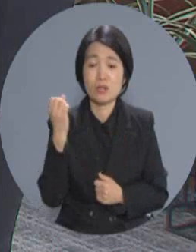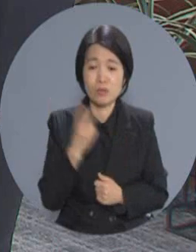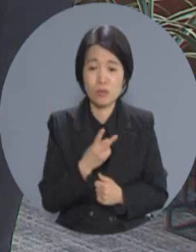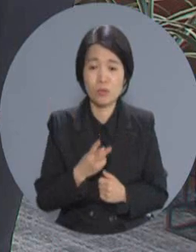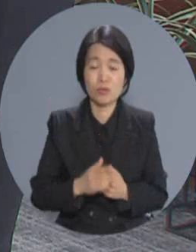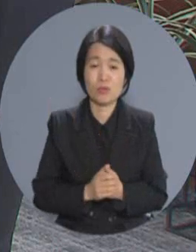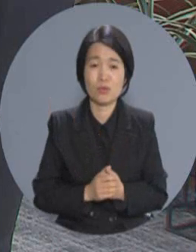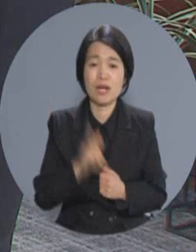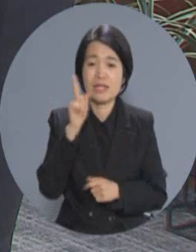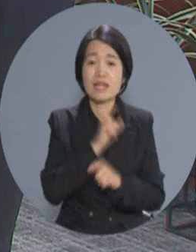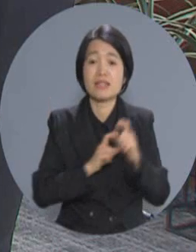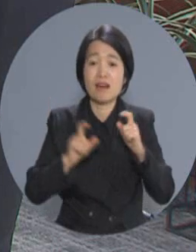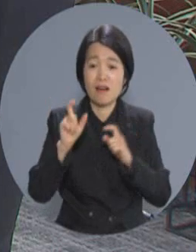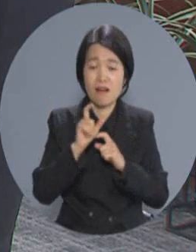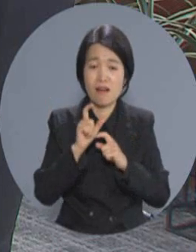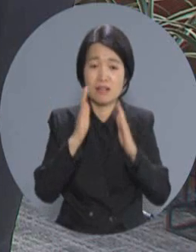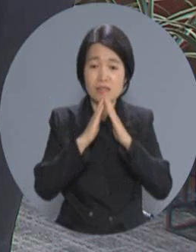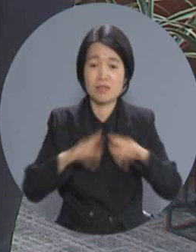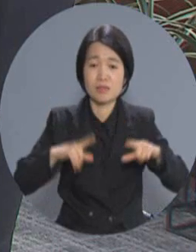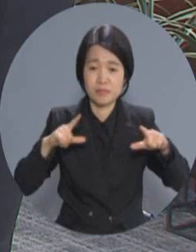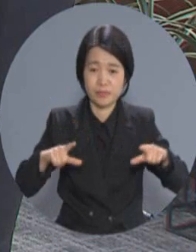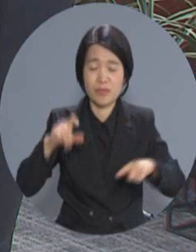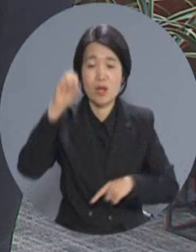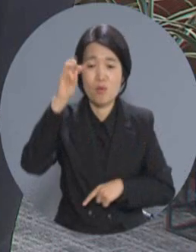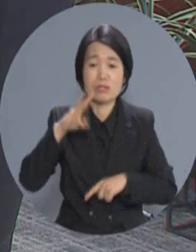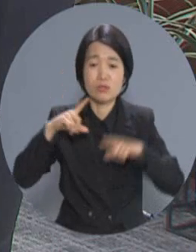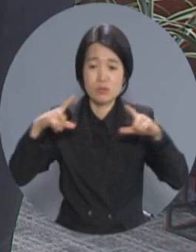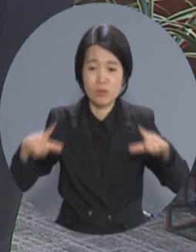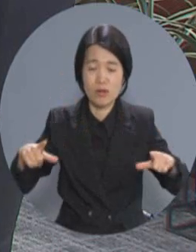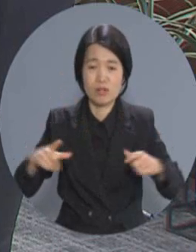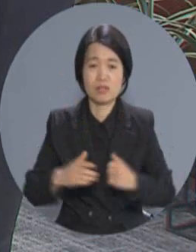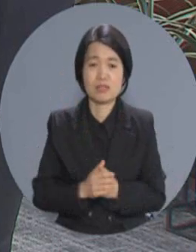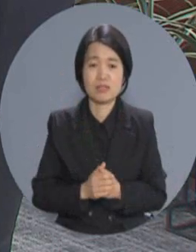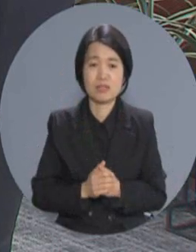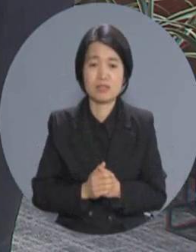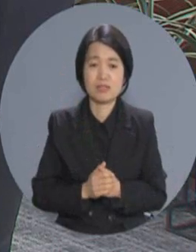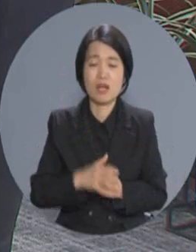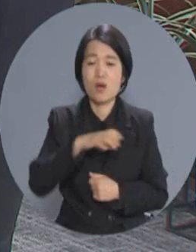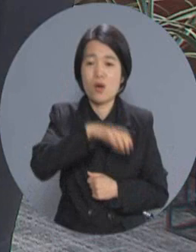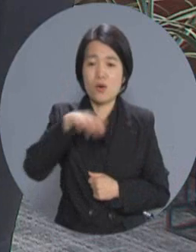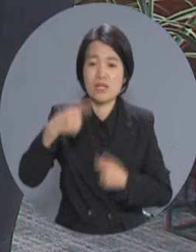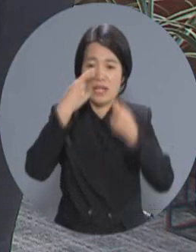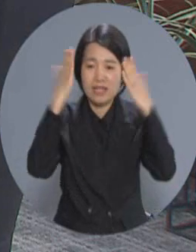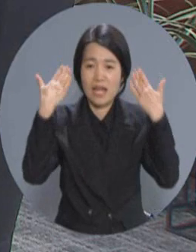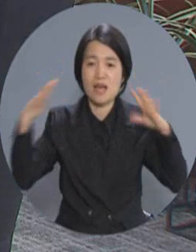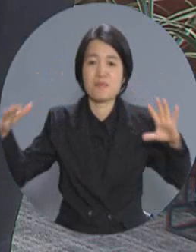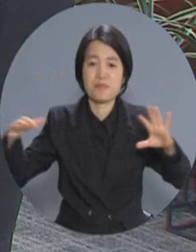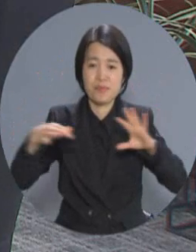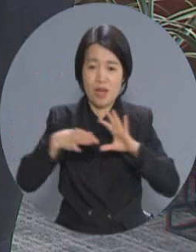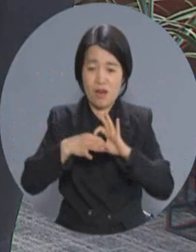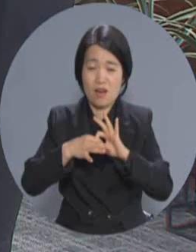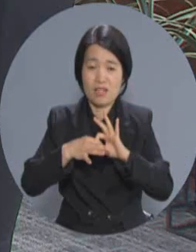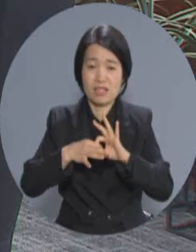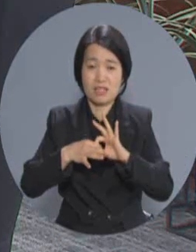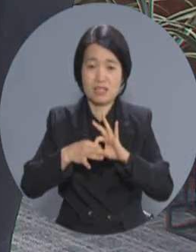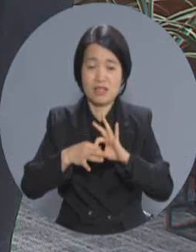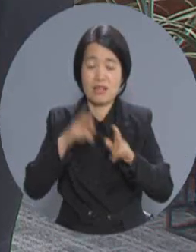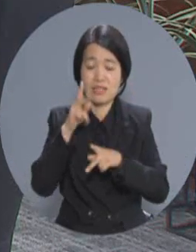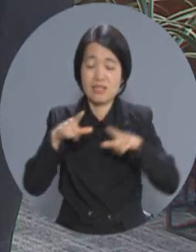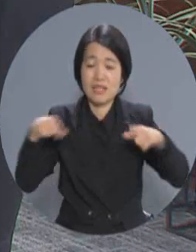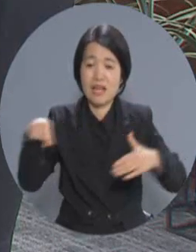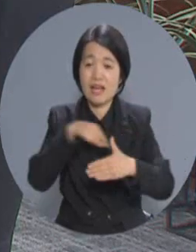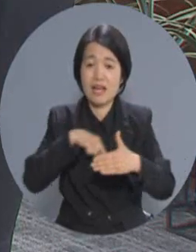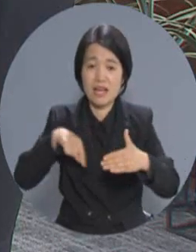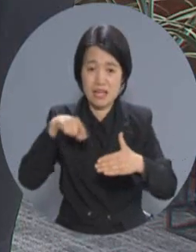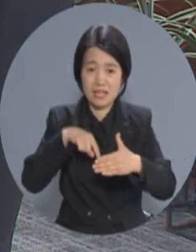하나 더는 우리 전남권 광주권 이쪽 대학들과 연계해서 산단